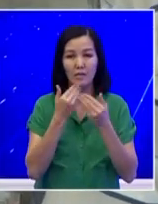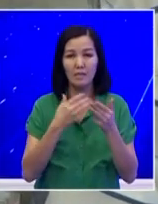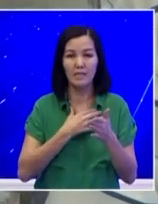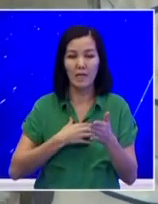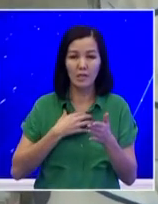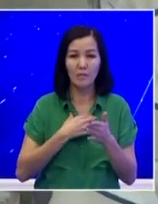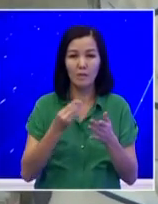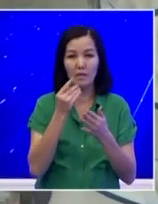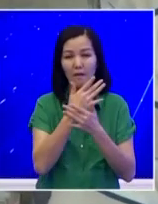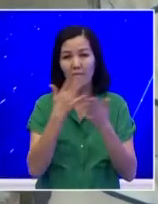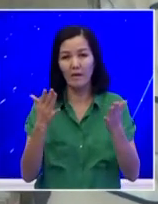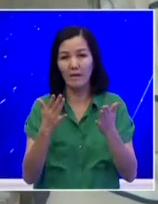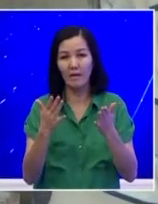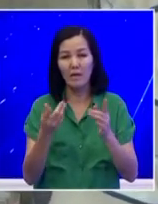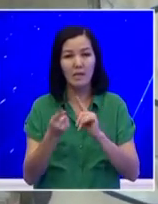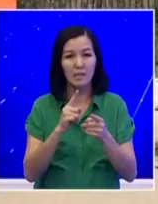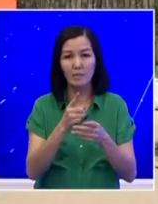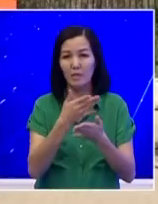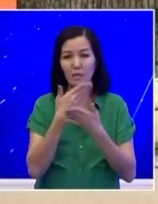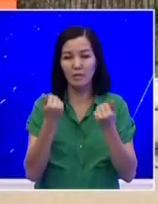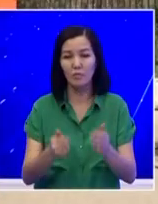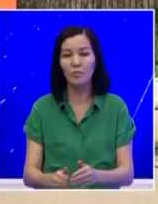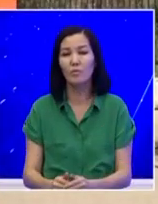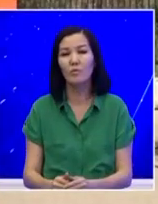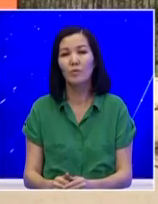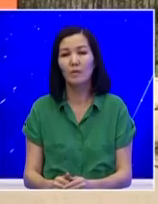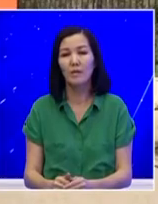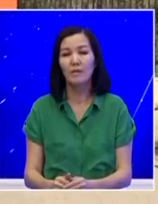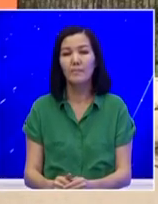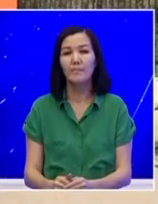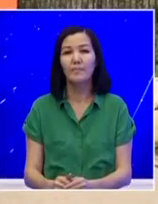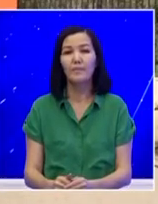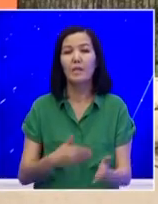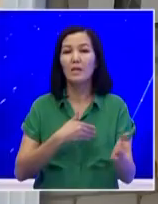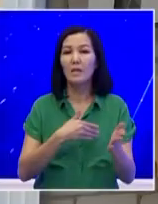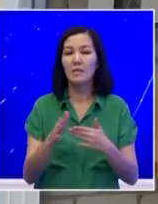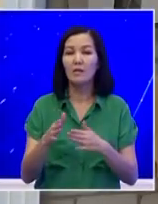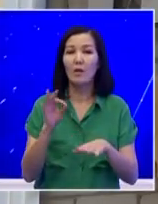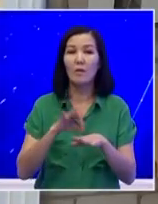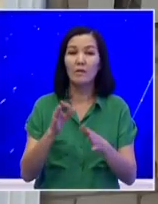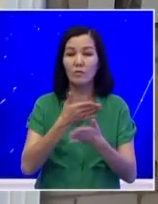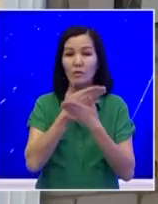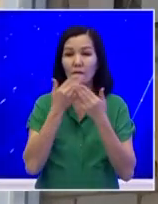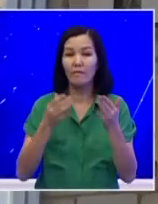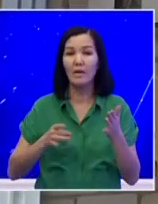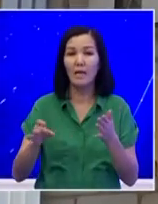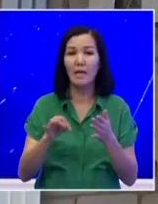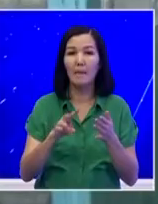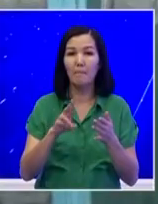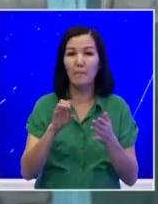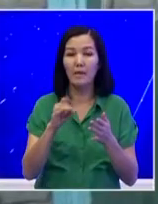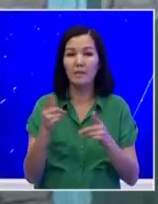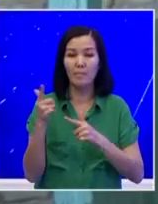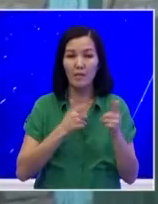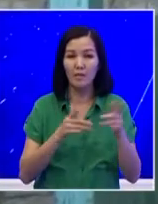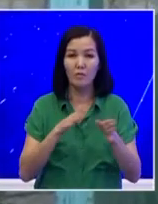значимые товары цены остаются без изменения. Несмотря на отсутствие зараженных COVID-19, в Раймбекском районе подготовлен